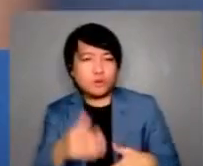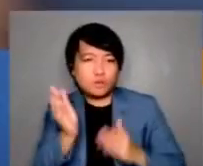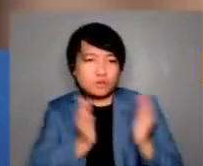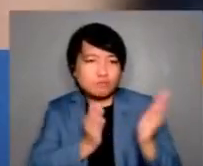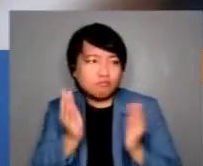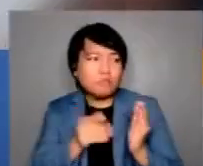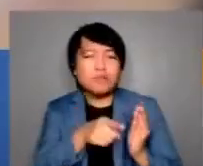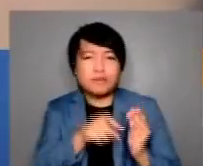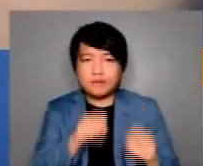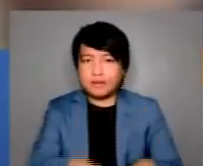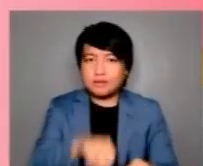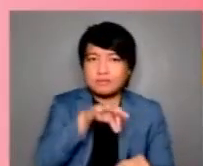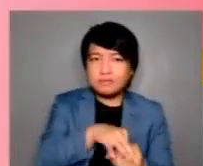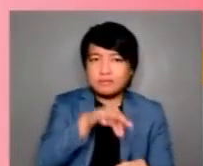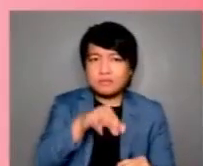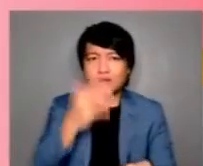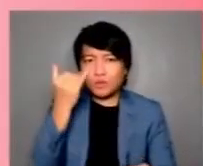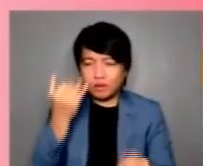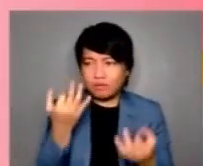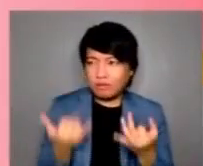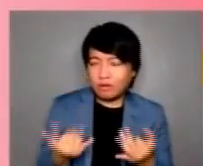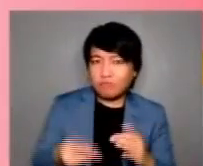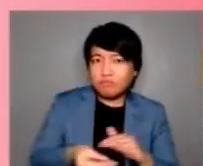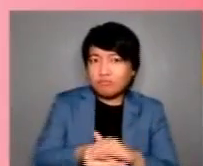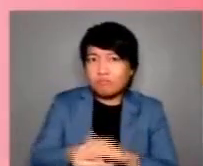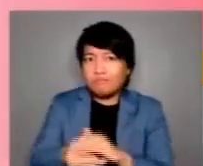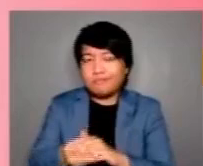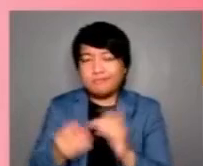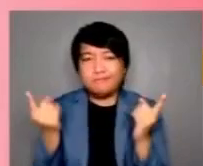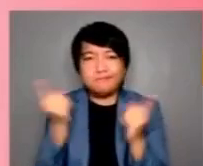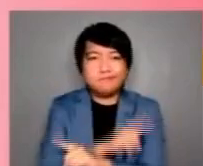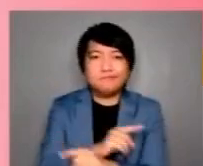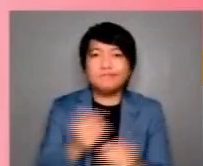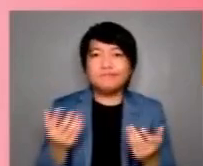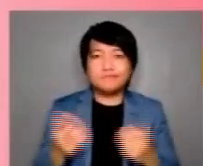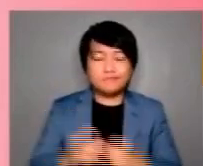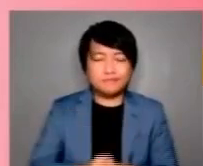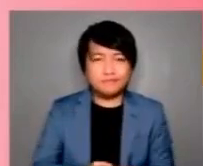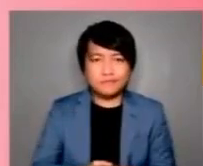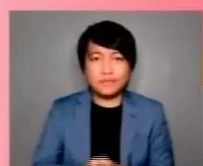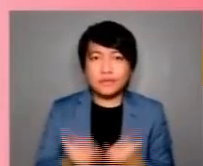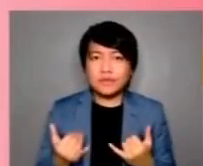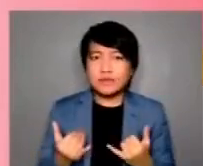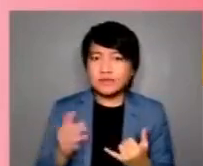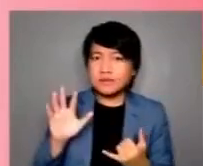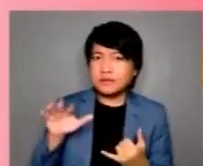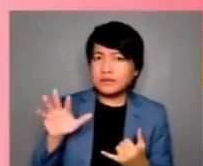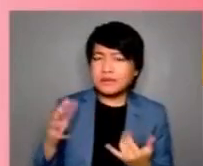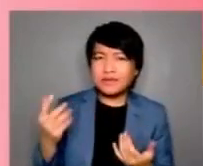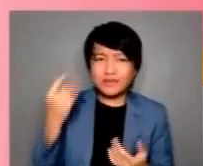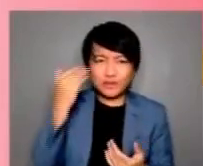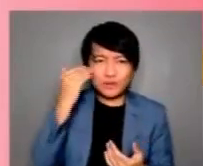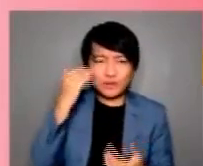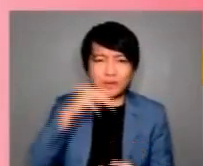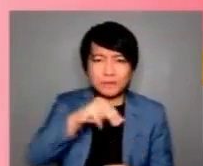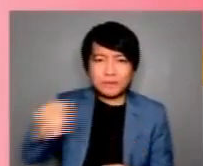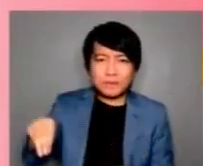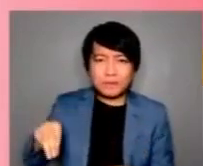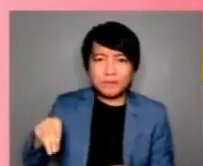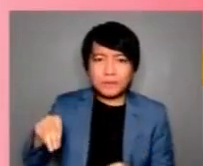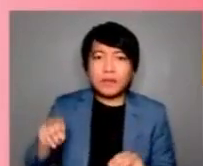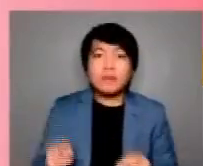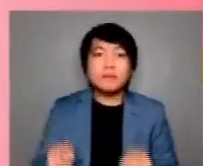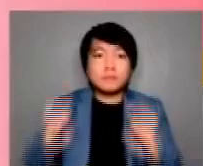ito pong insidente Chairman sa barangay longos Malabon tukin niyo na po ba kung kaninong kandidato galing yung Pinamigay na sobre